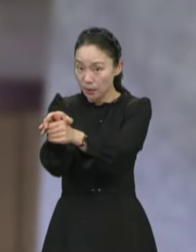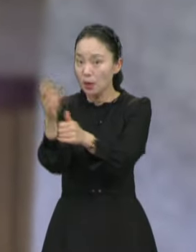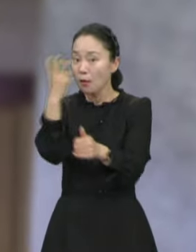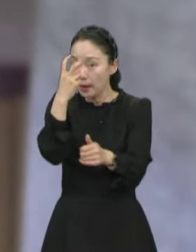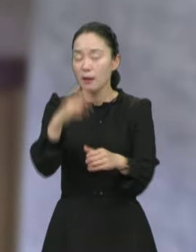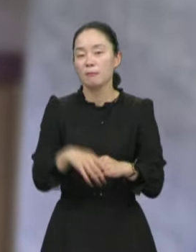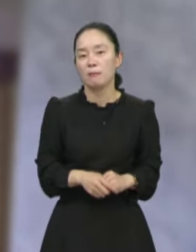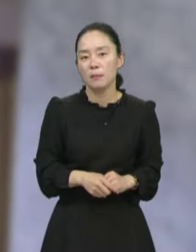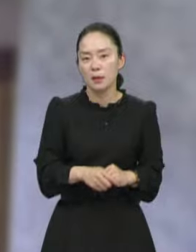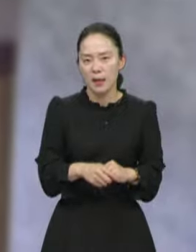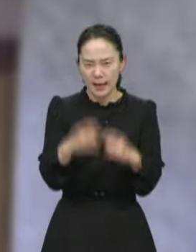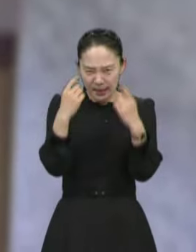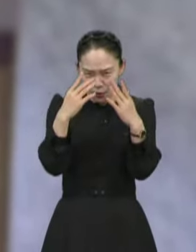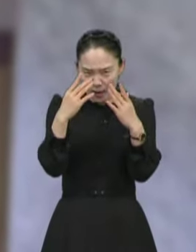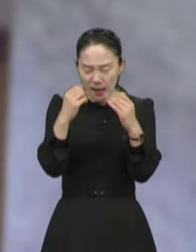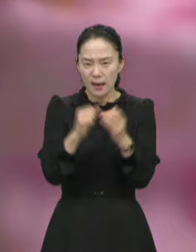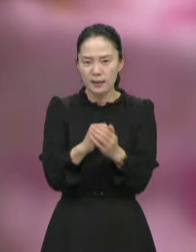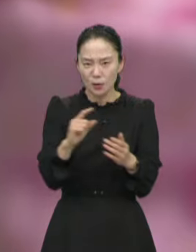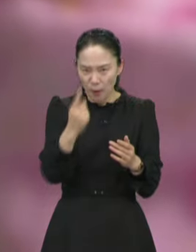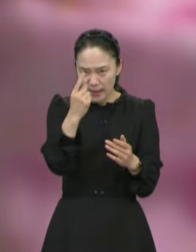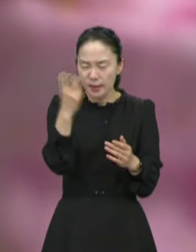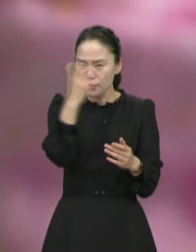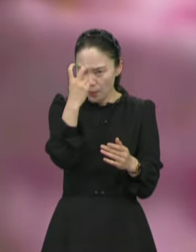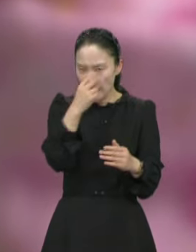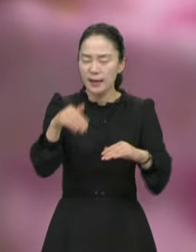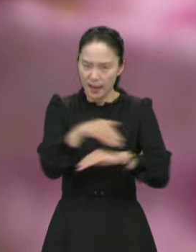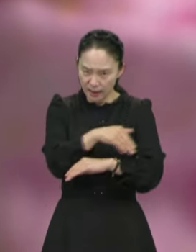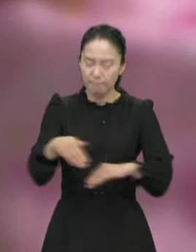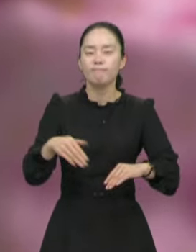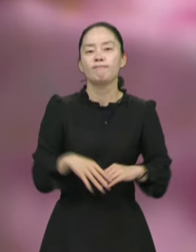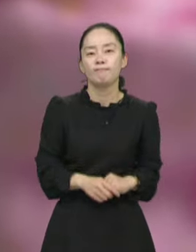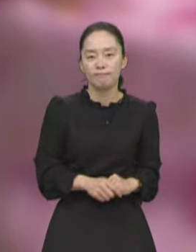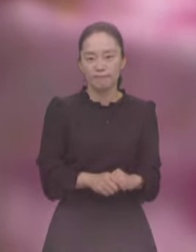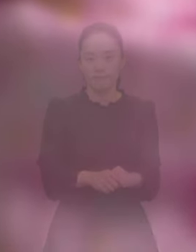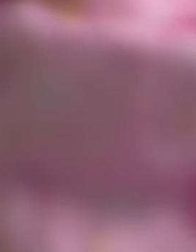의뢰하는 등 정확한 사인을 규명할 방침입니다